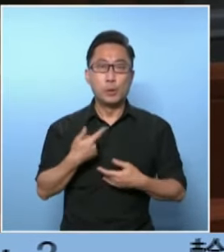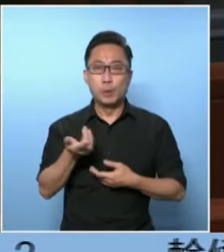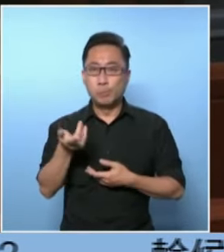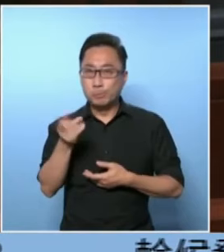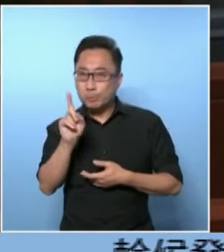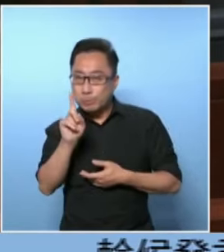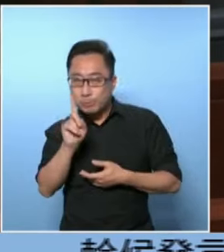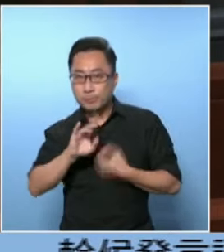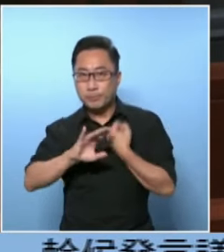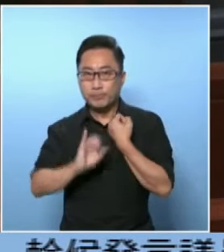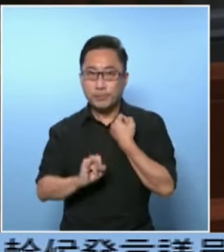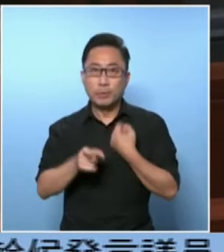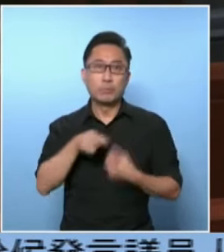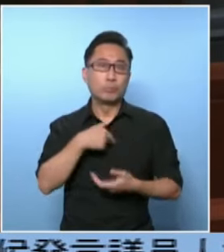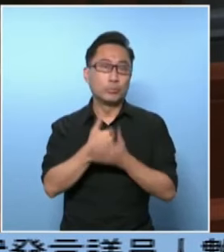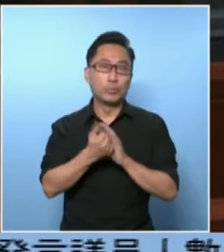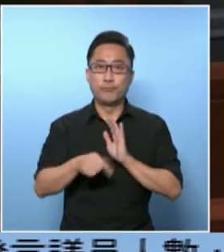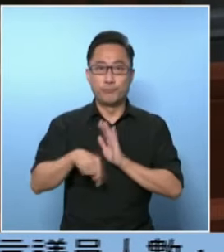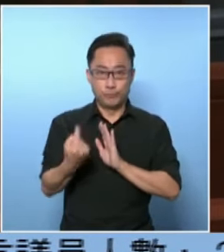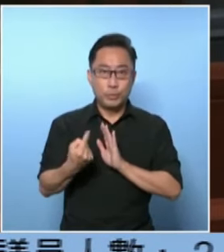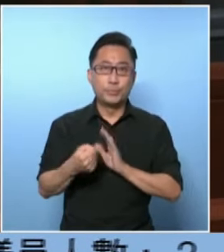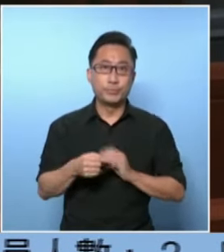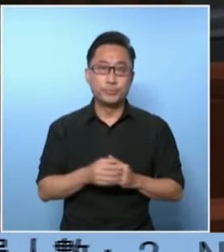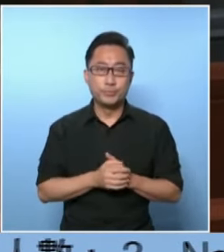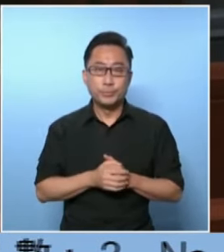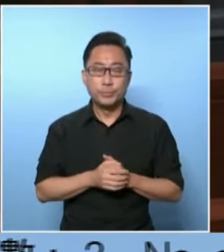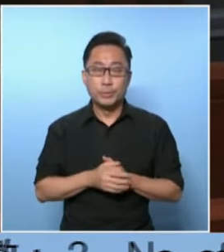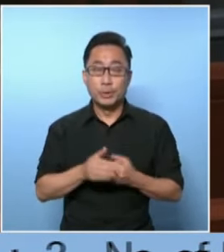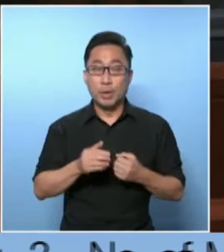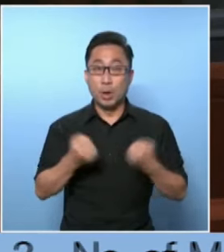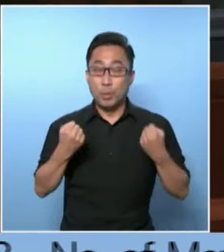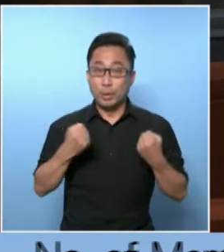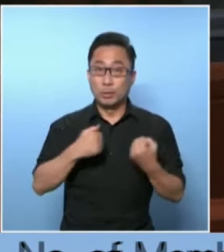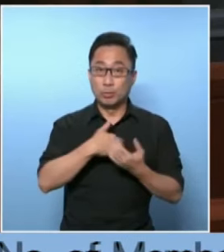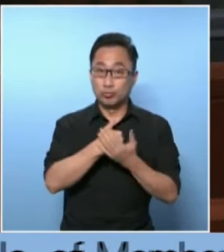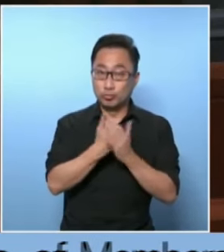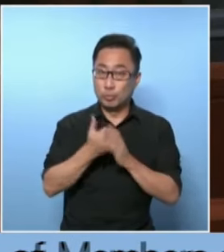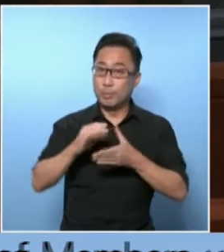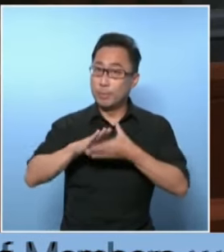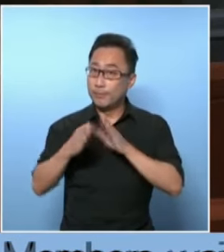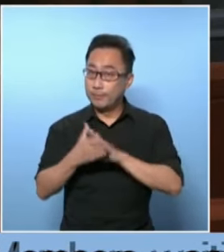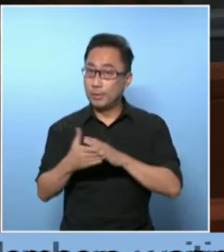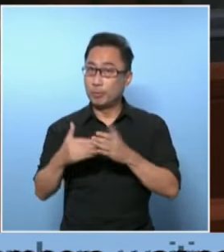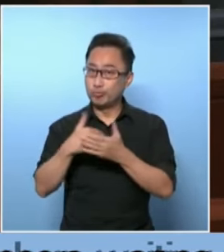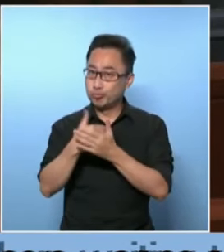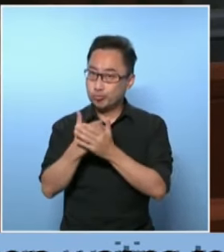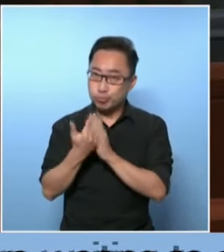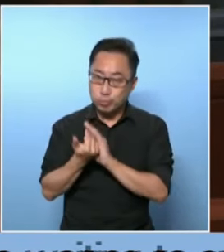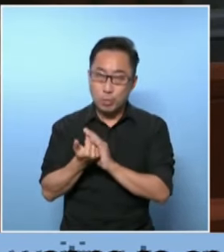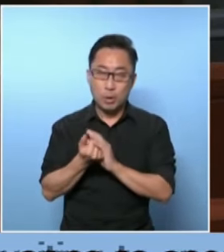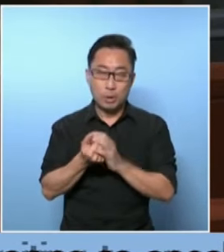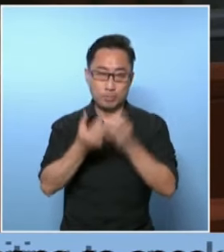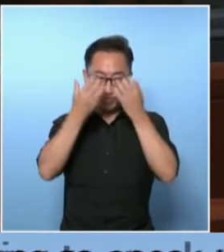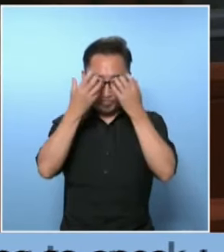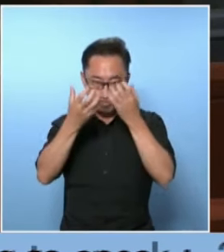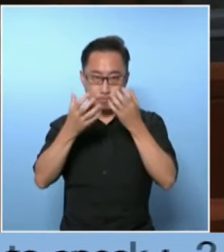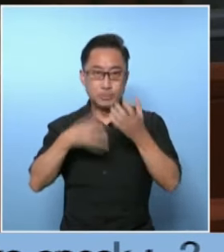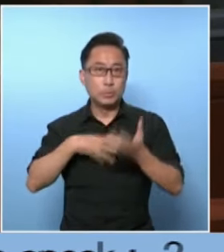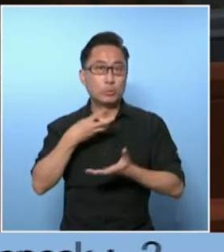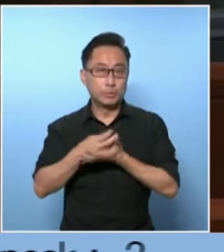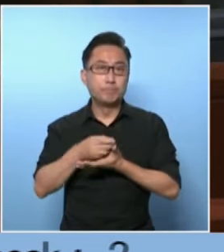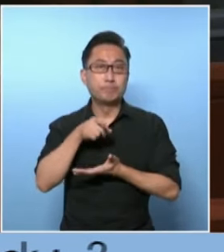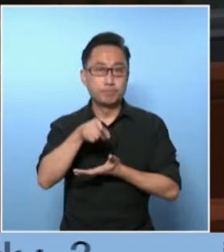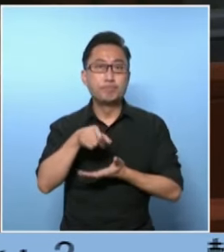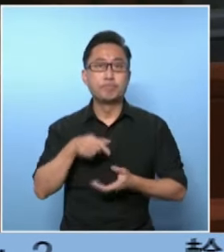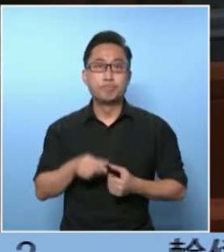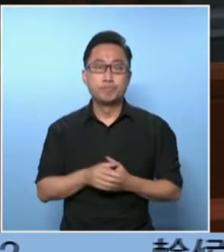一些違法的行為，當中也都包括我們一些體育設施、文化設施，這些我們是看得非常之謹慎，所以這